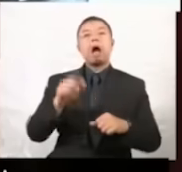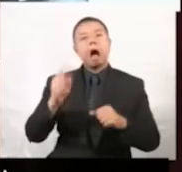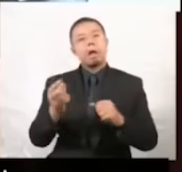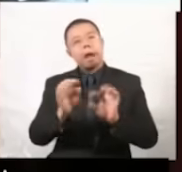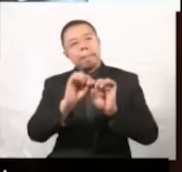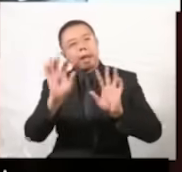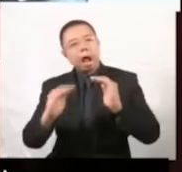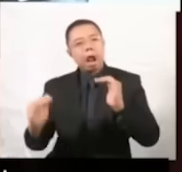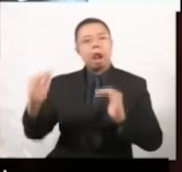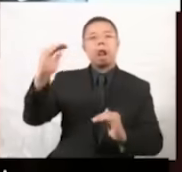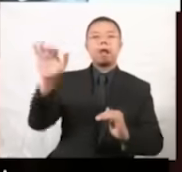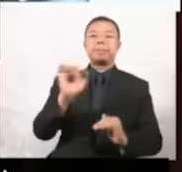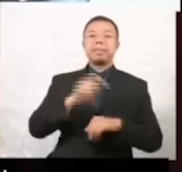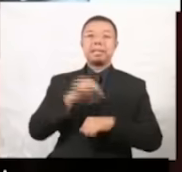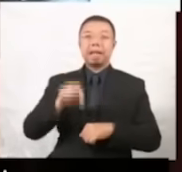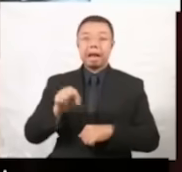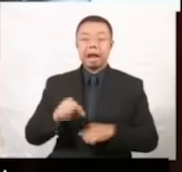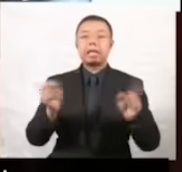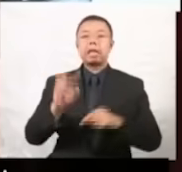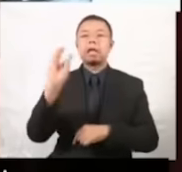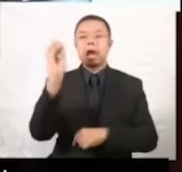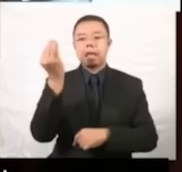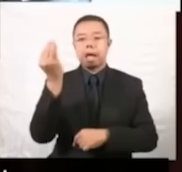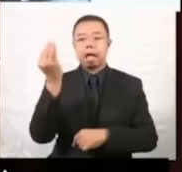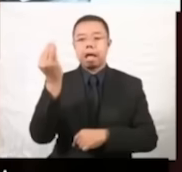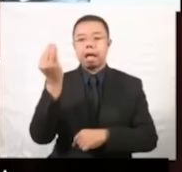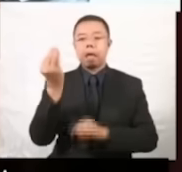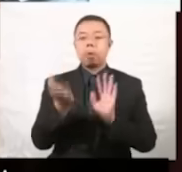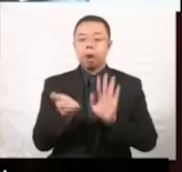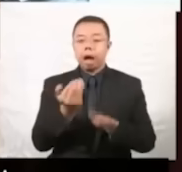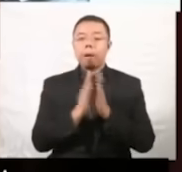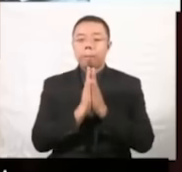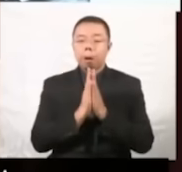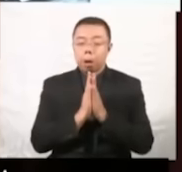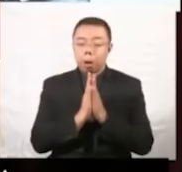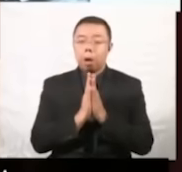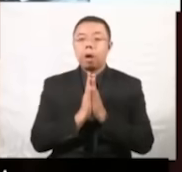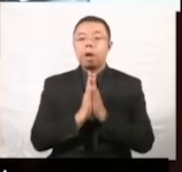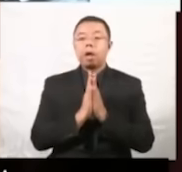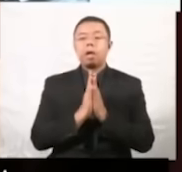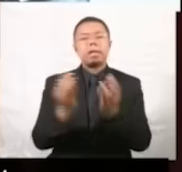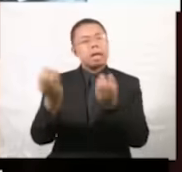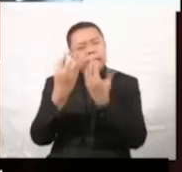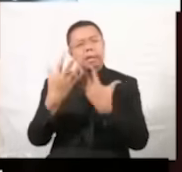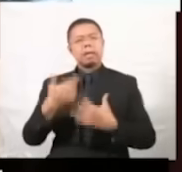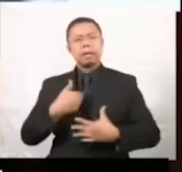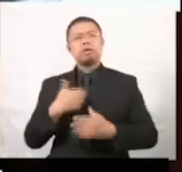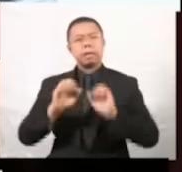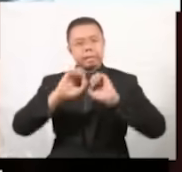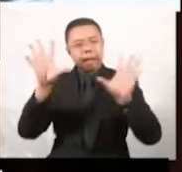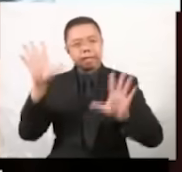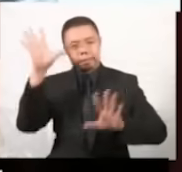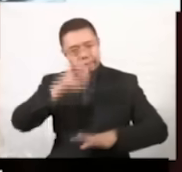seperti yang sedang kita alami saat ini di Jakarta Sekali lagi mohon ee kami dijelaskan supaya kami bisa